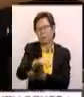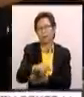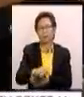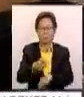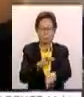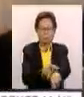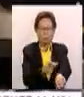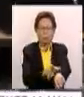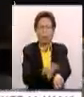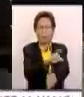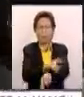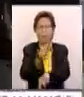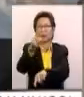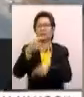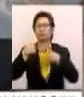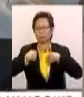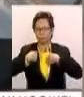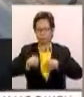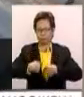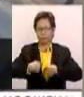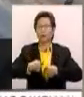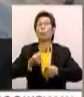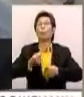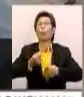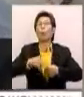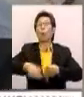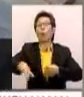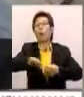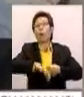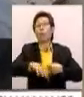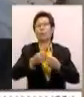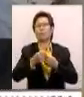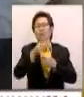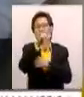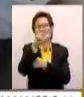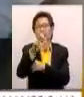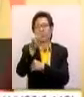seutas jam tangan dan seutas rantai leher dengan jumlah keseluruhan